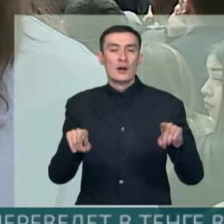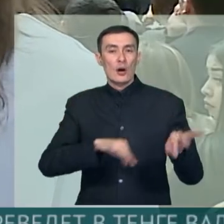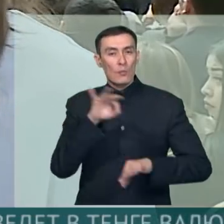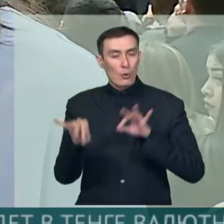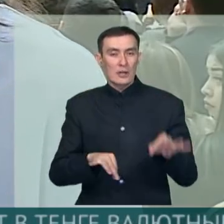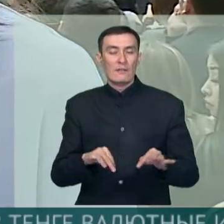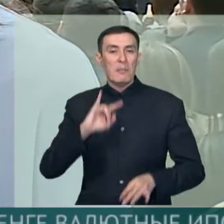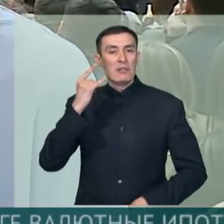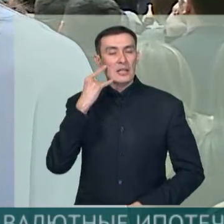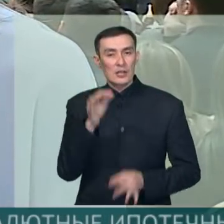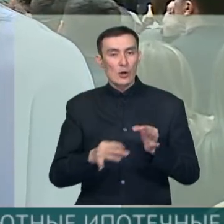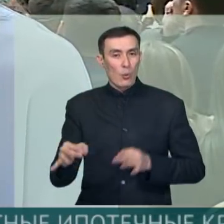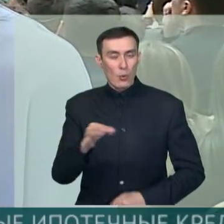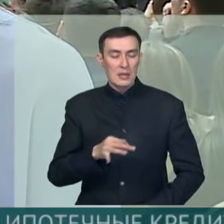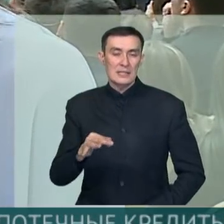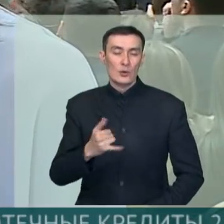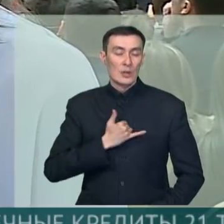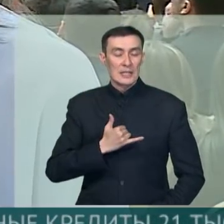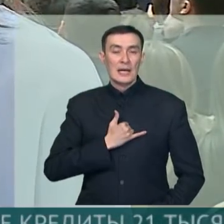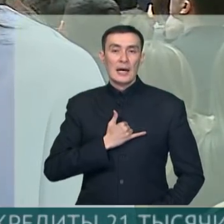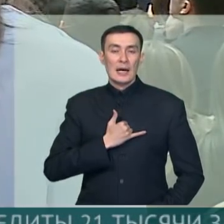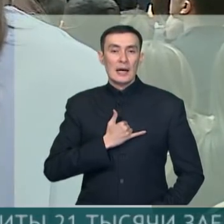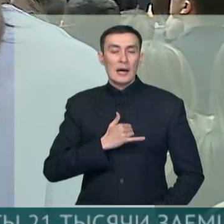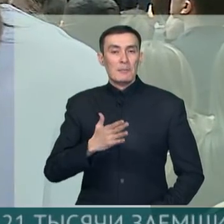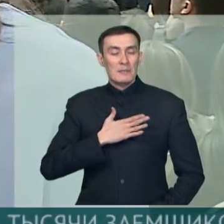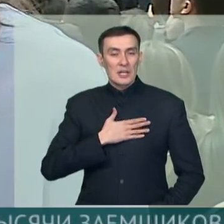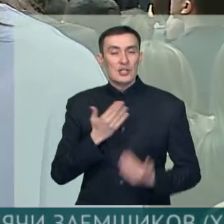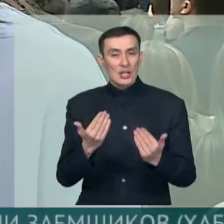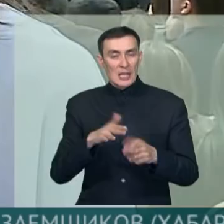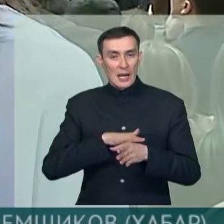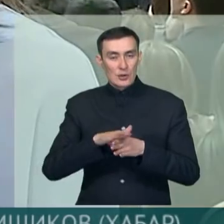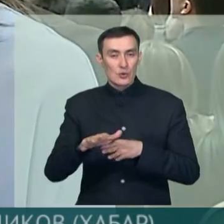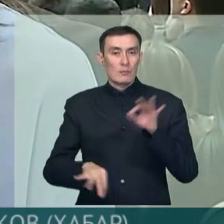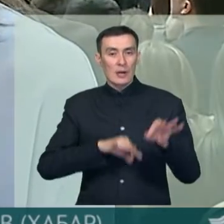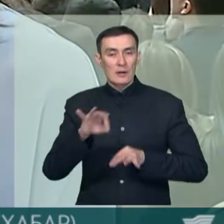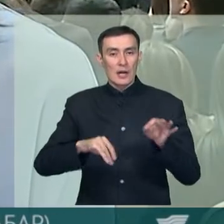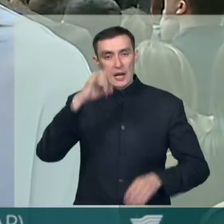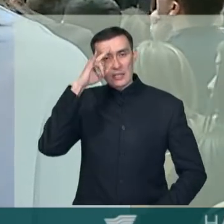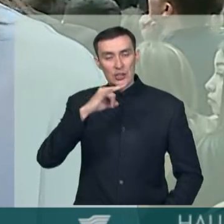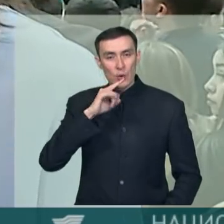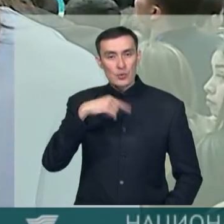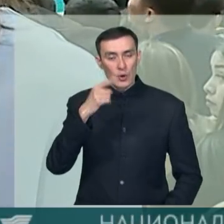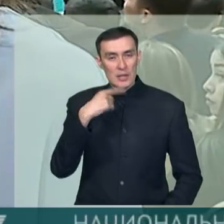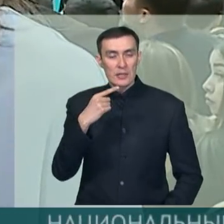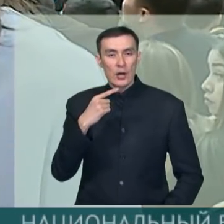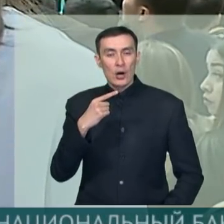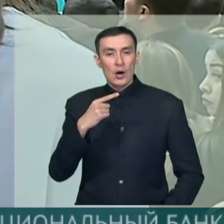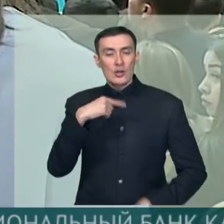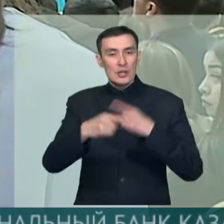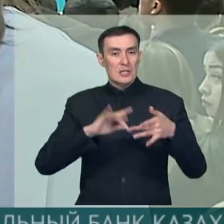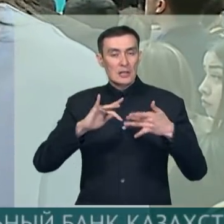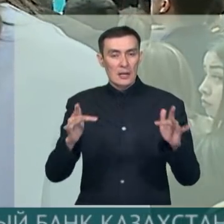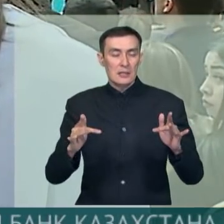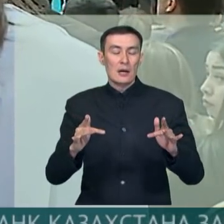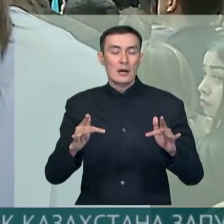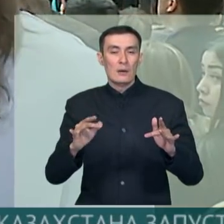фишки Павлодарской области, да? Вот, мы их реализуем. Это проект «Казахша сөйлеу онлайн». Мы работаем со студентами по программе